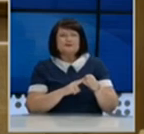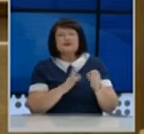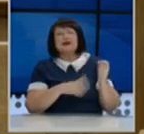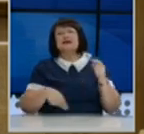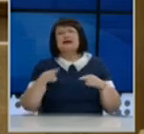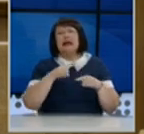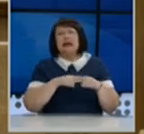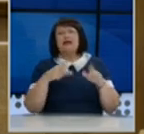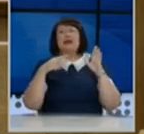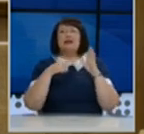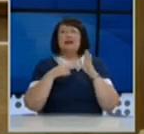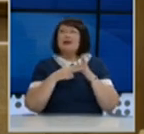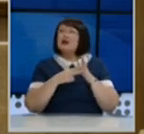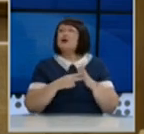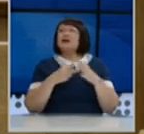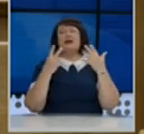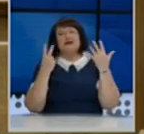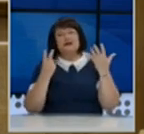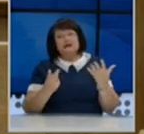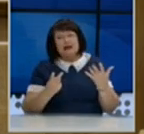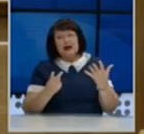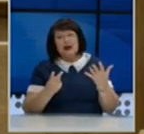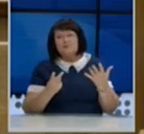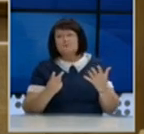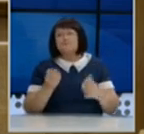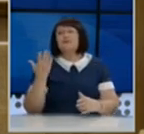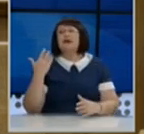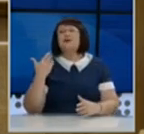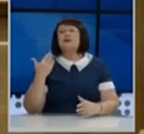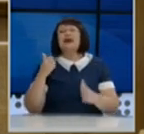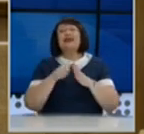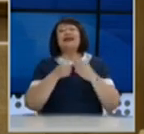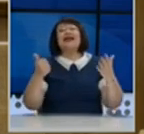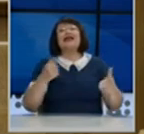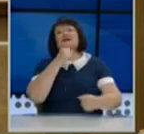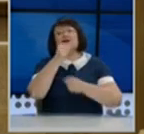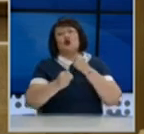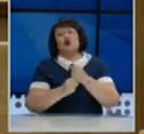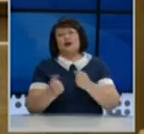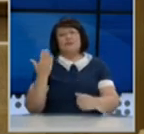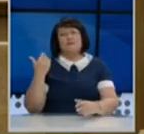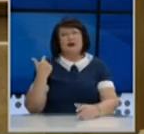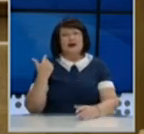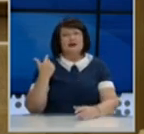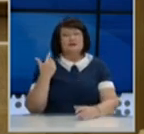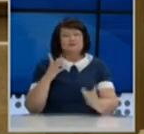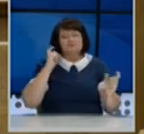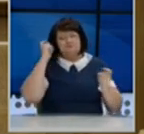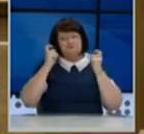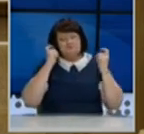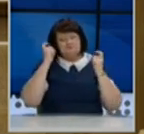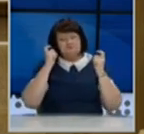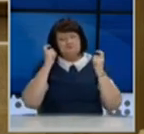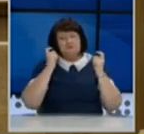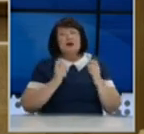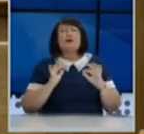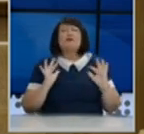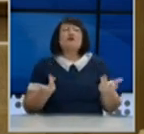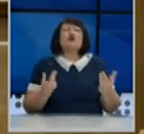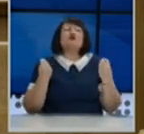μας το 2007, πριν από 16 χρόνια, απορούν πώς